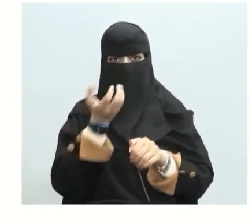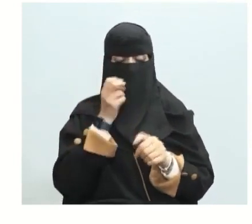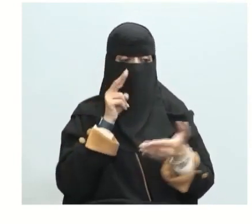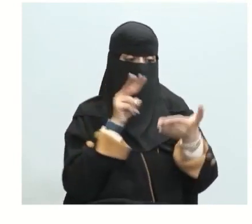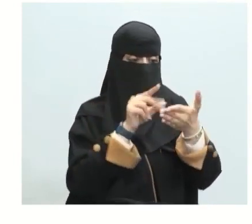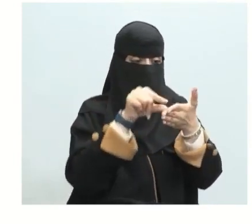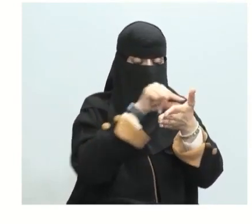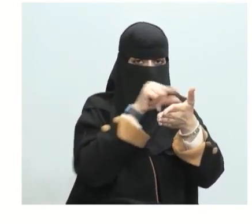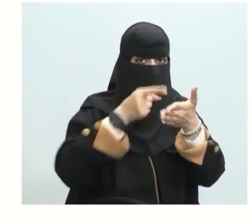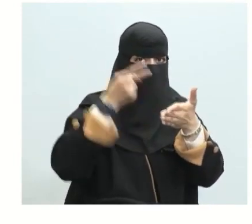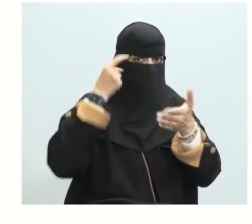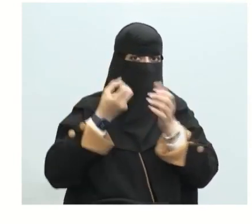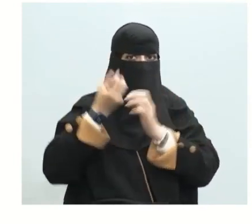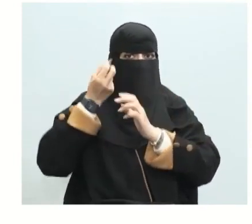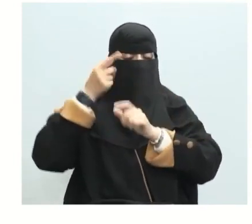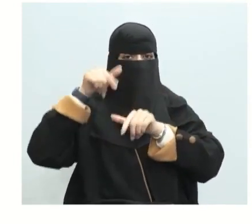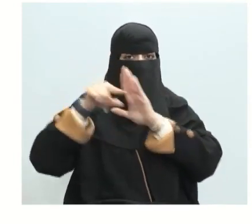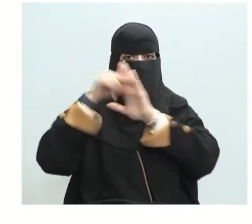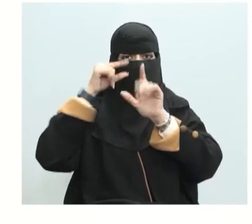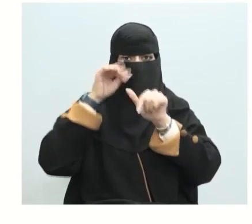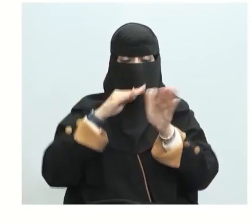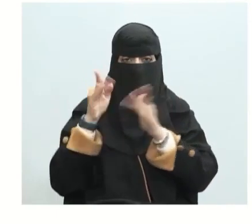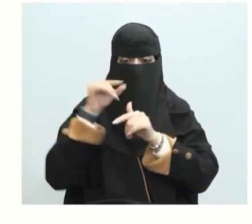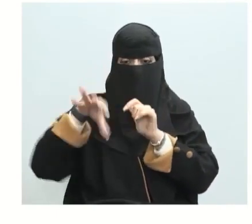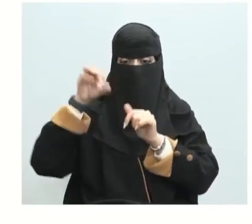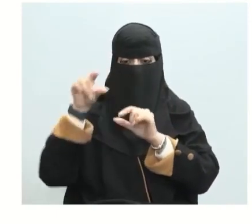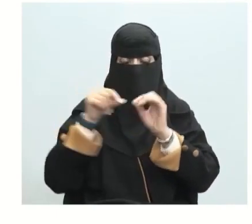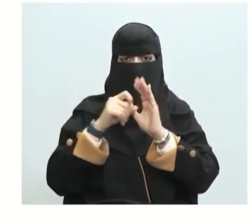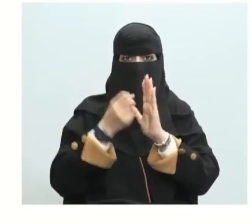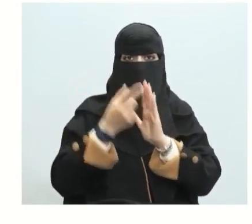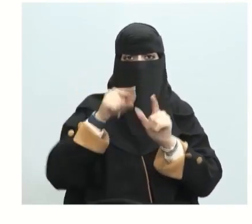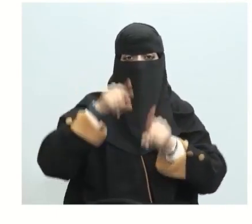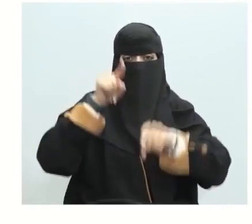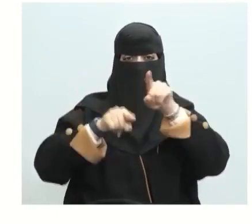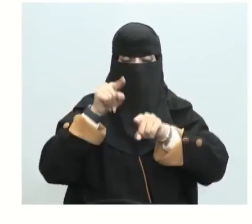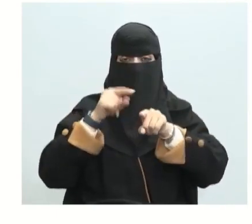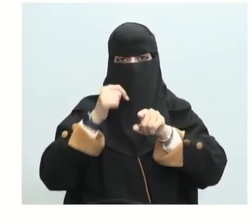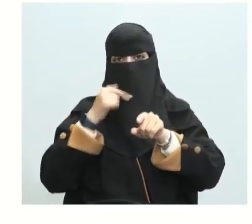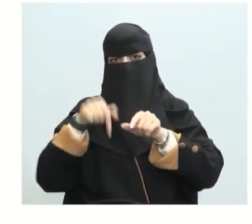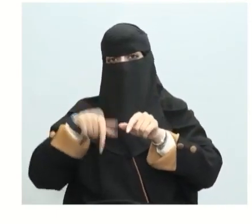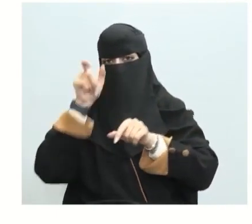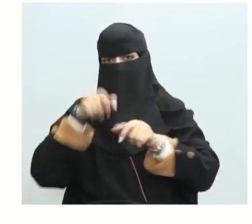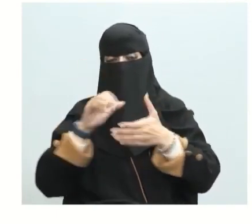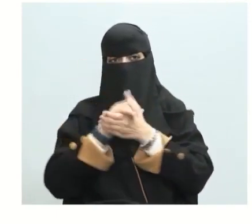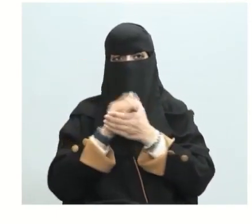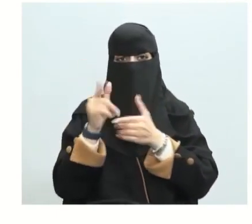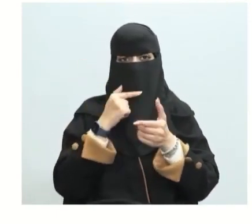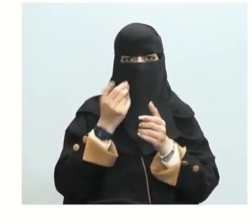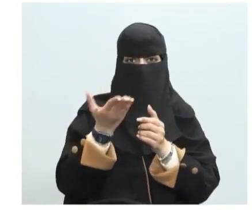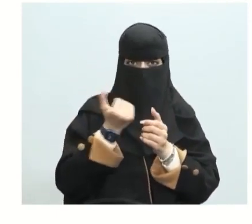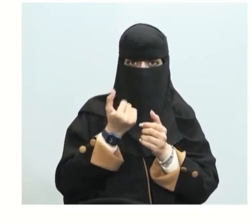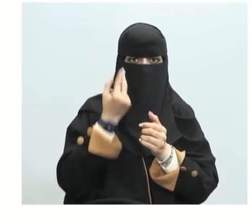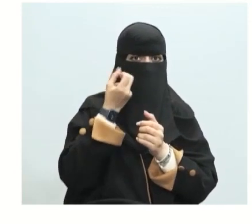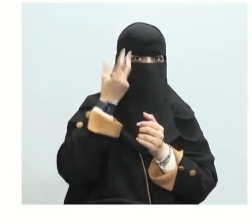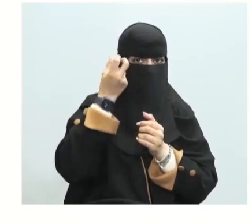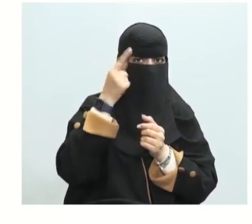المستمعون اقترح عناوين للموضوعات هذه الموضوعات ثم قارن قارنها بعناوين زملائك بامكانك انت تقترح عناوين زملاء